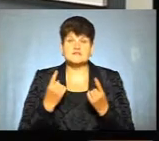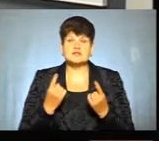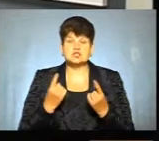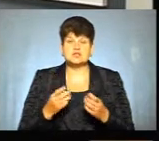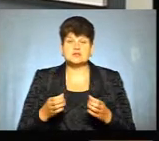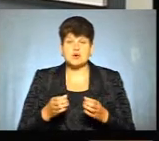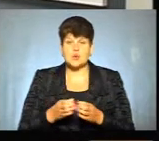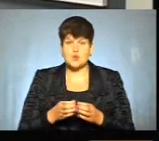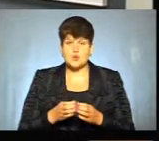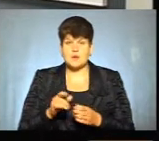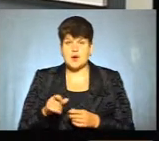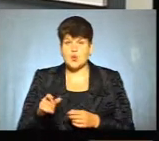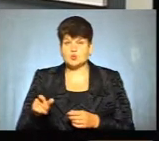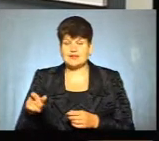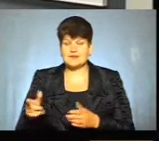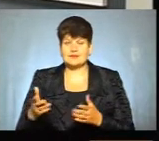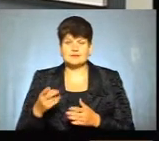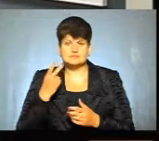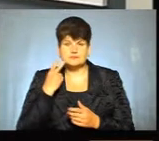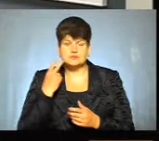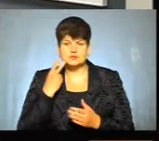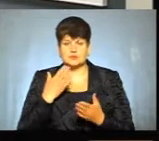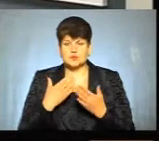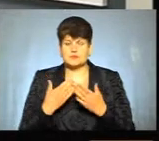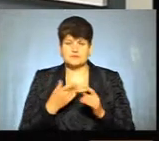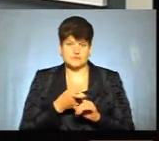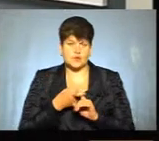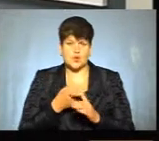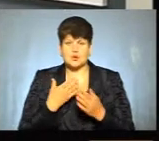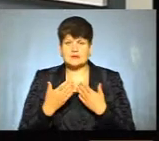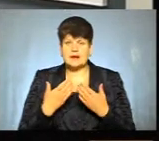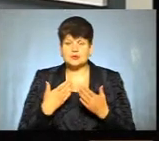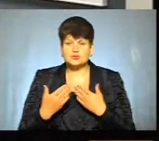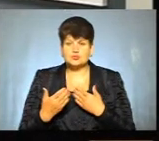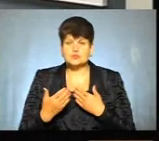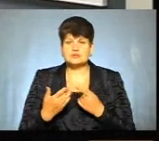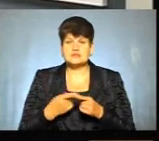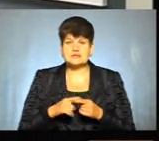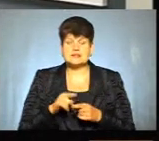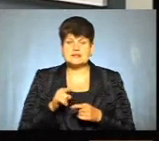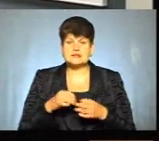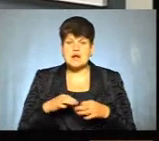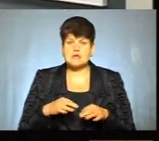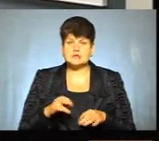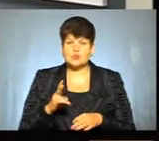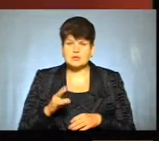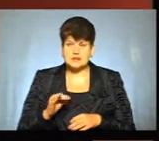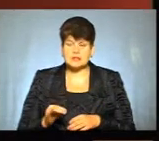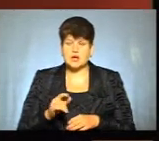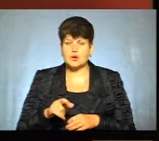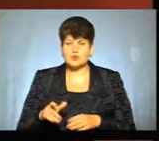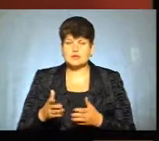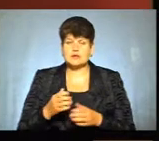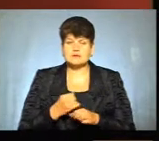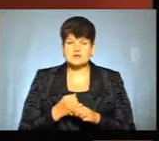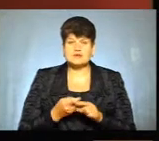група людей, які весь час контактують, це і, наприклад, ті транспортники, відповідно, люди, які працюють в